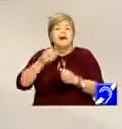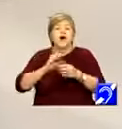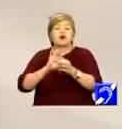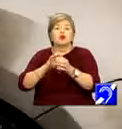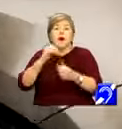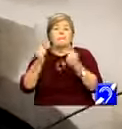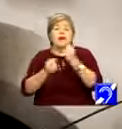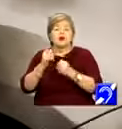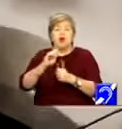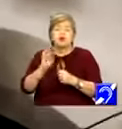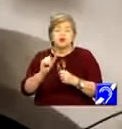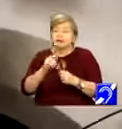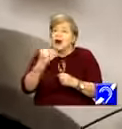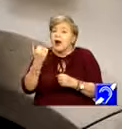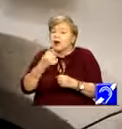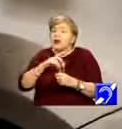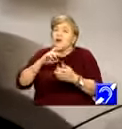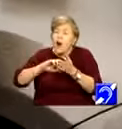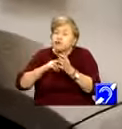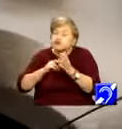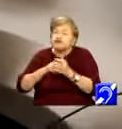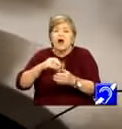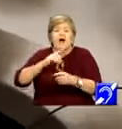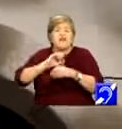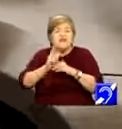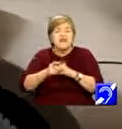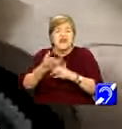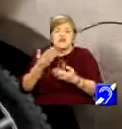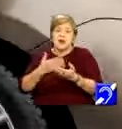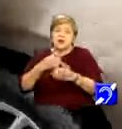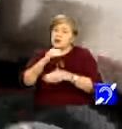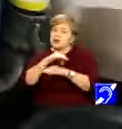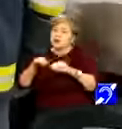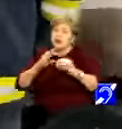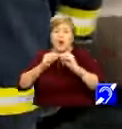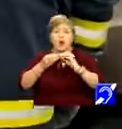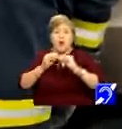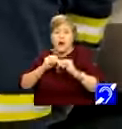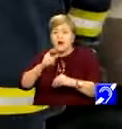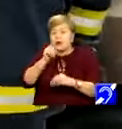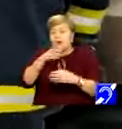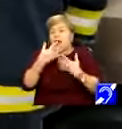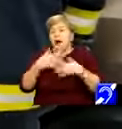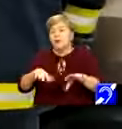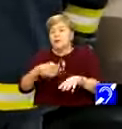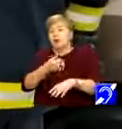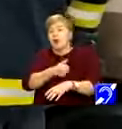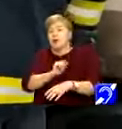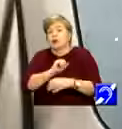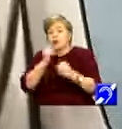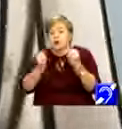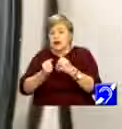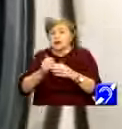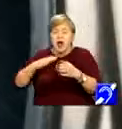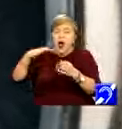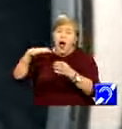care nu a adaptat viteza la condițiile de drum, carosabilul fiind umed. El a pierdut controlul volanului, a derapat,